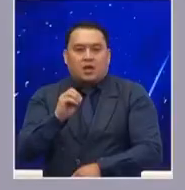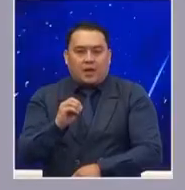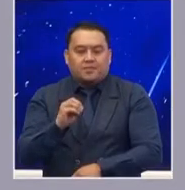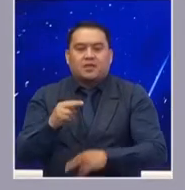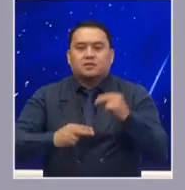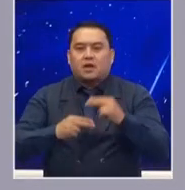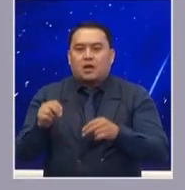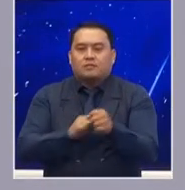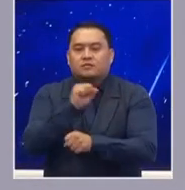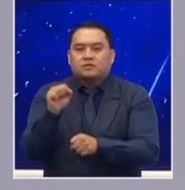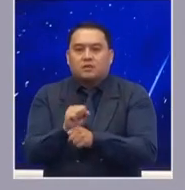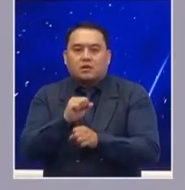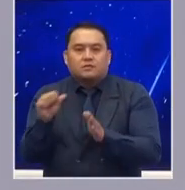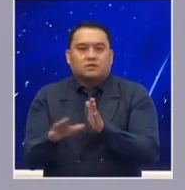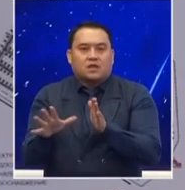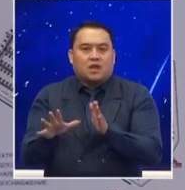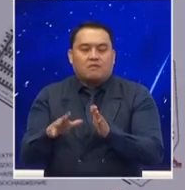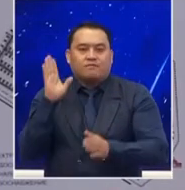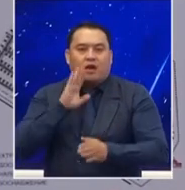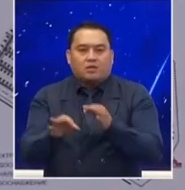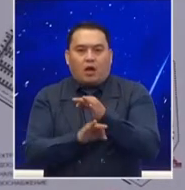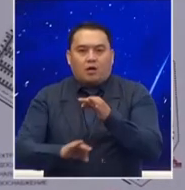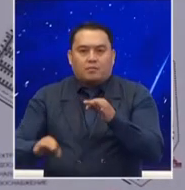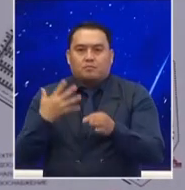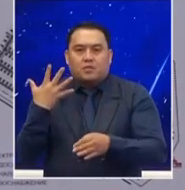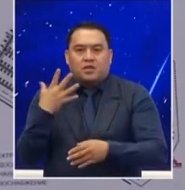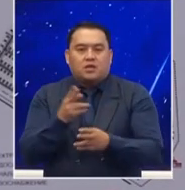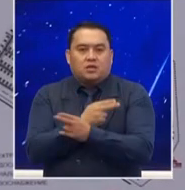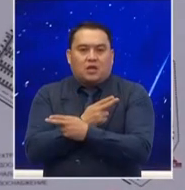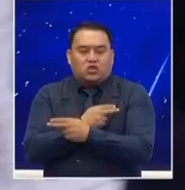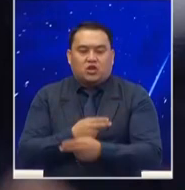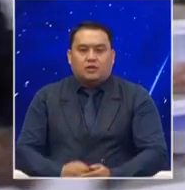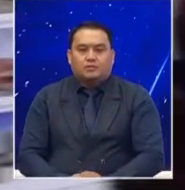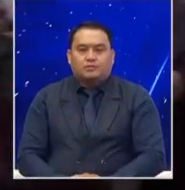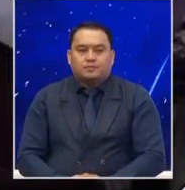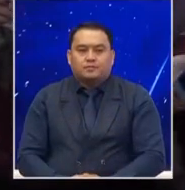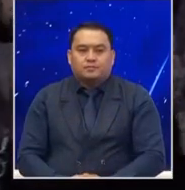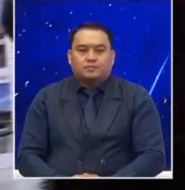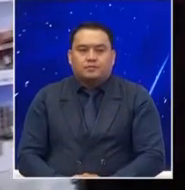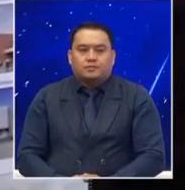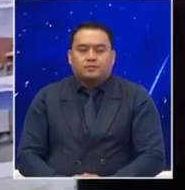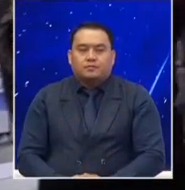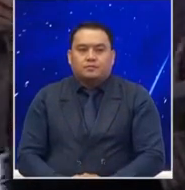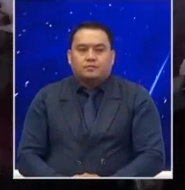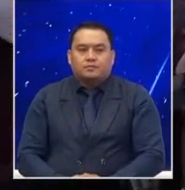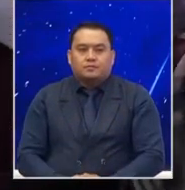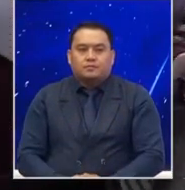строительство электросетей в 3-м отделении, водопровода в 5 дачных обществах. Развитая